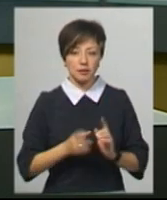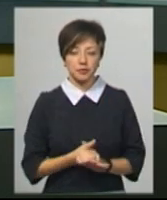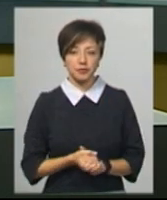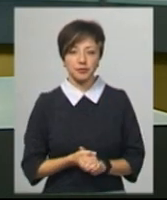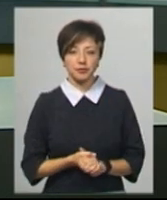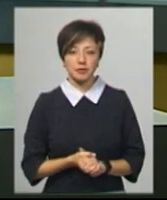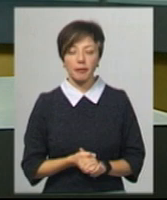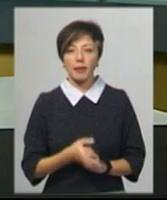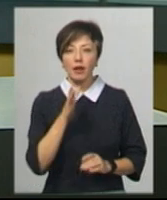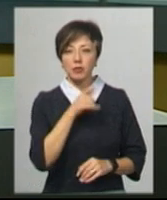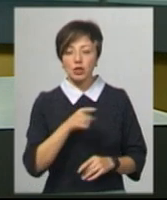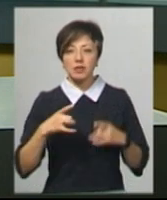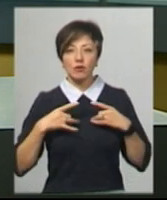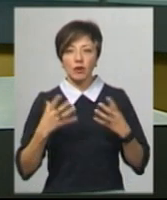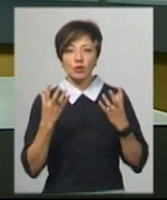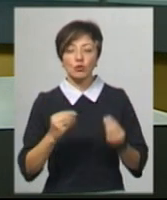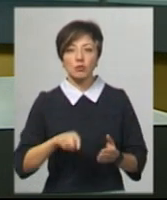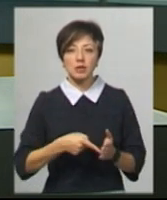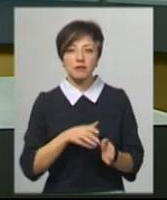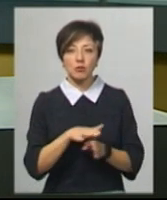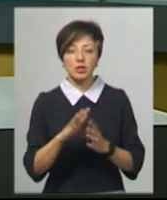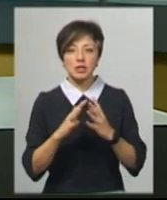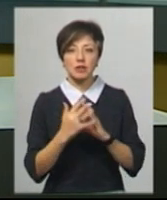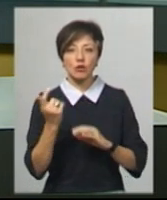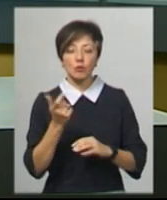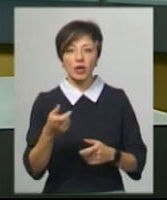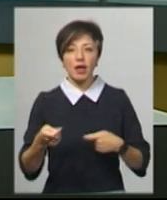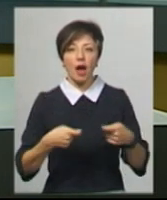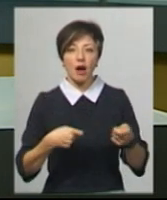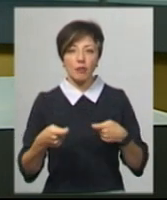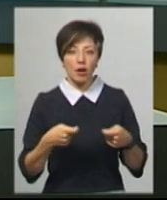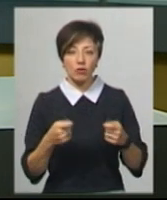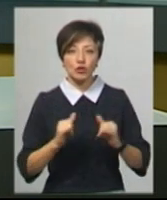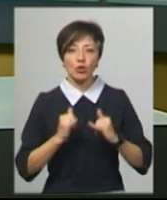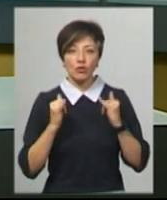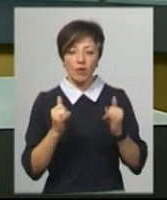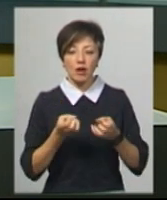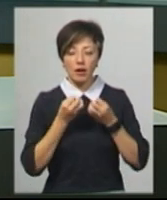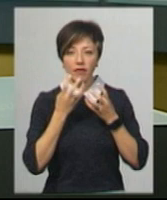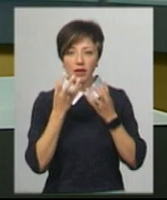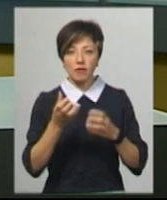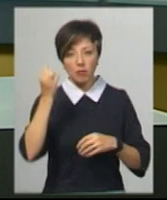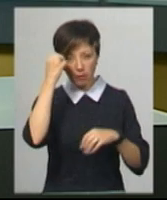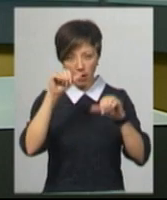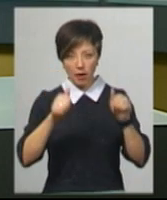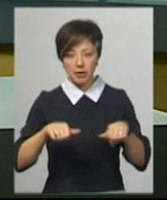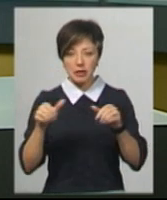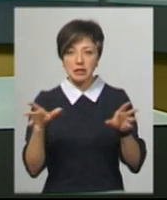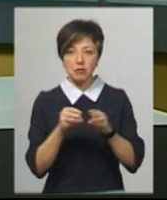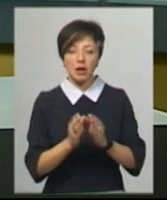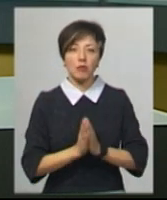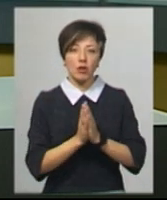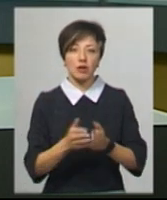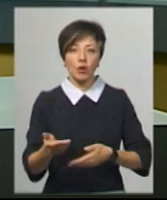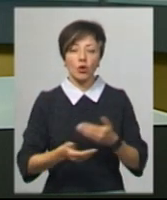Ромасчуков. Під час святкування Дні міста відбудеться сільськогосподарський ярмарок, вшанування та покладання квітів до пам'ятників, спільна молитва,